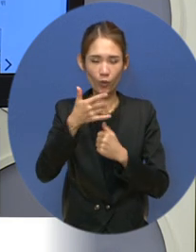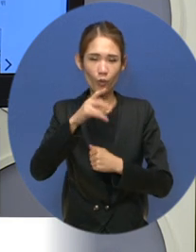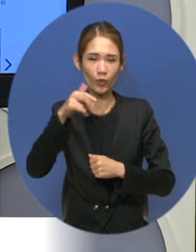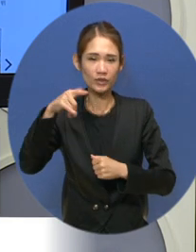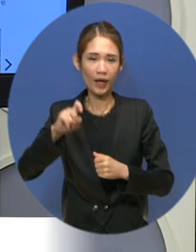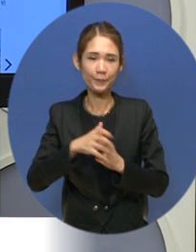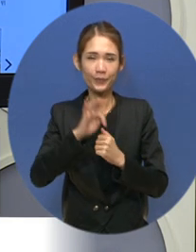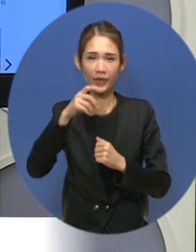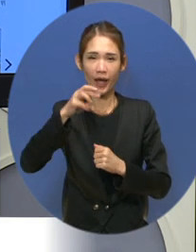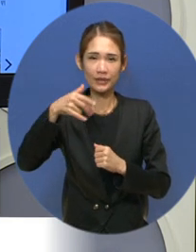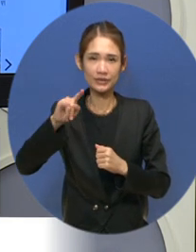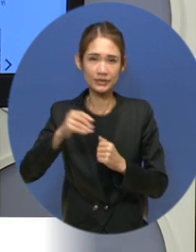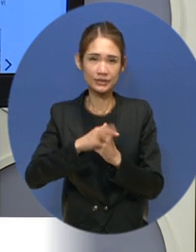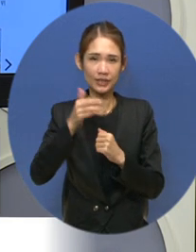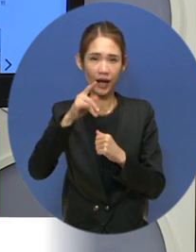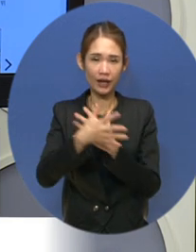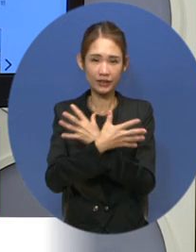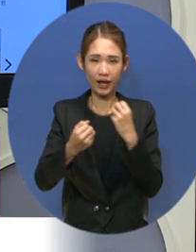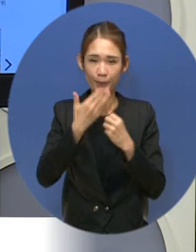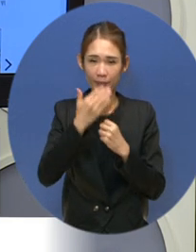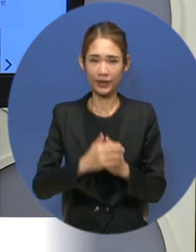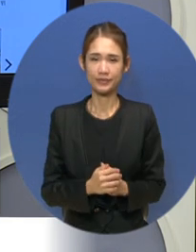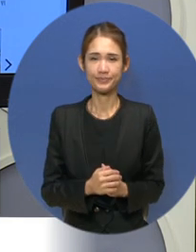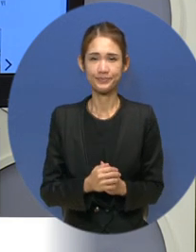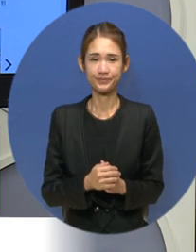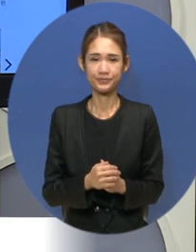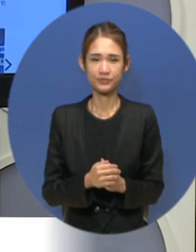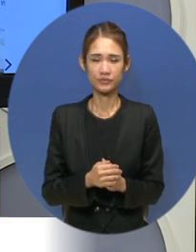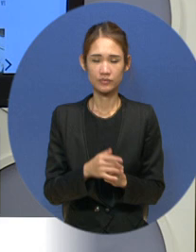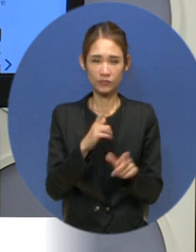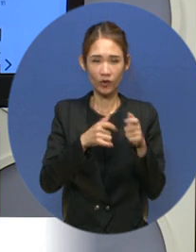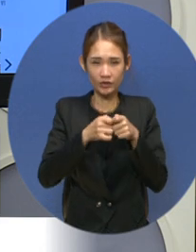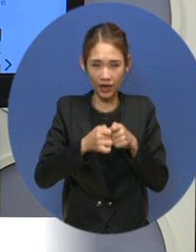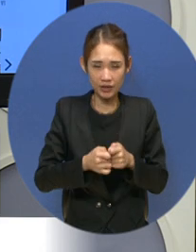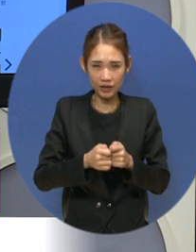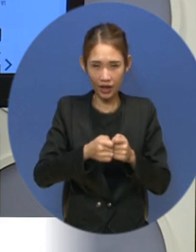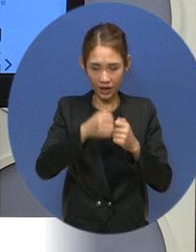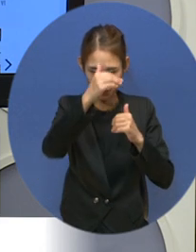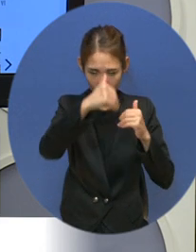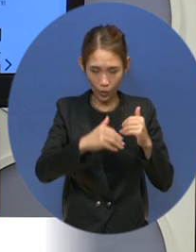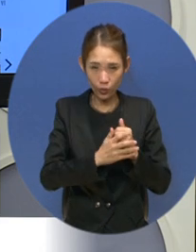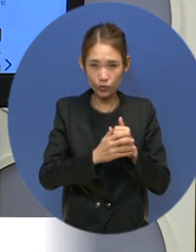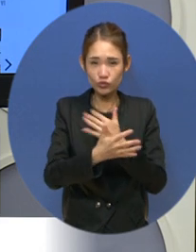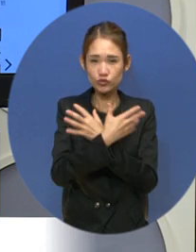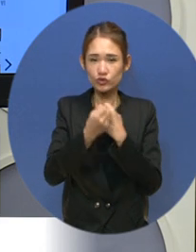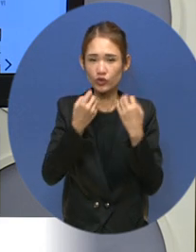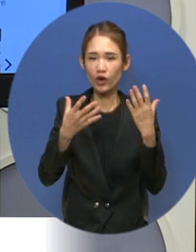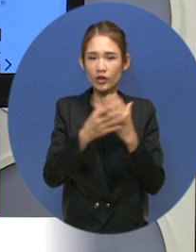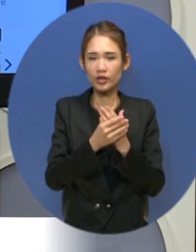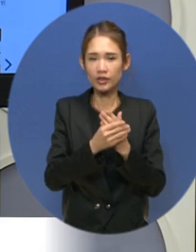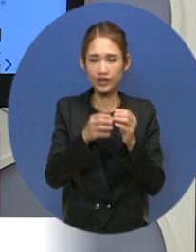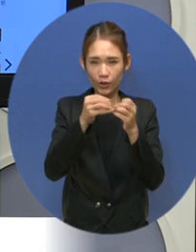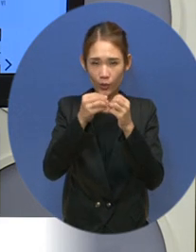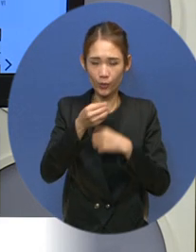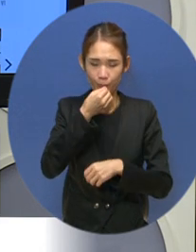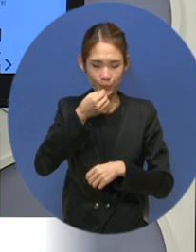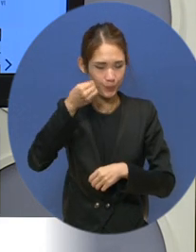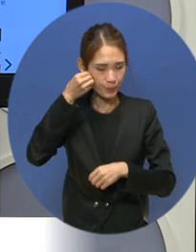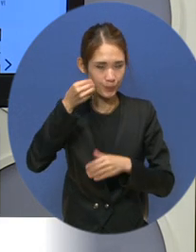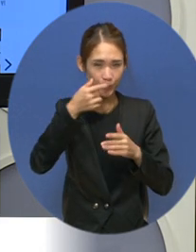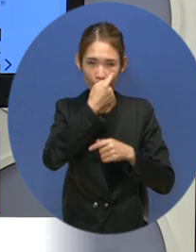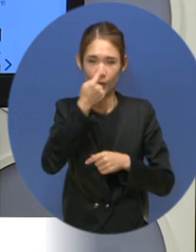중앙선 등의 승차권을 예매 하는데요 기타 자세한 사항은 추석 승차권 예매 전용 홈페이지에서 확인할 수